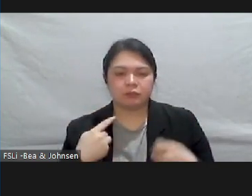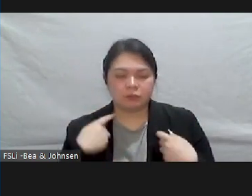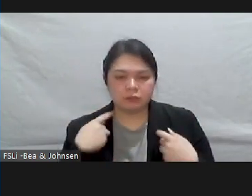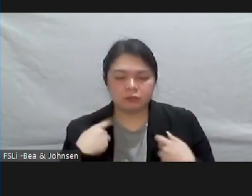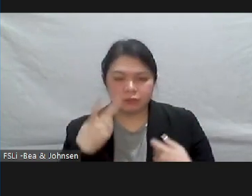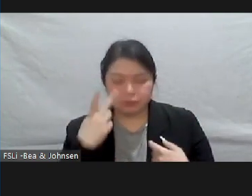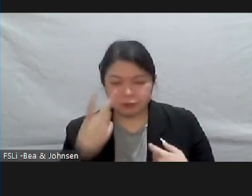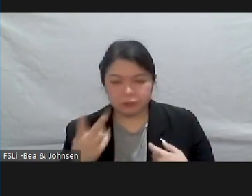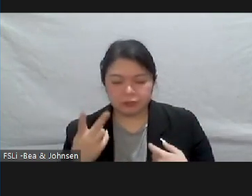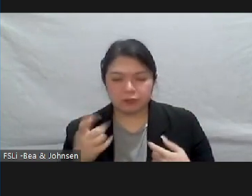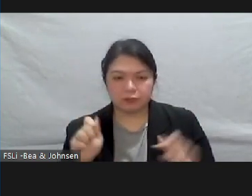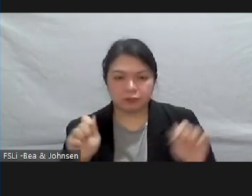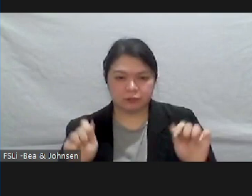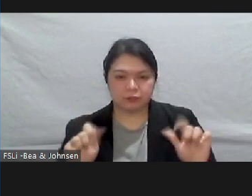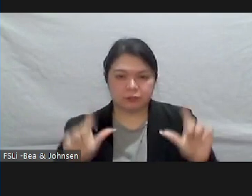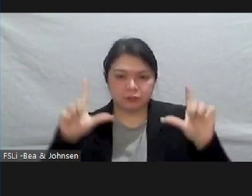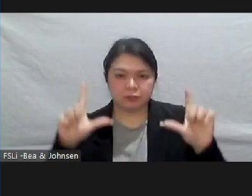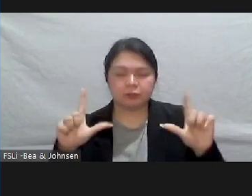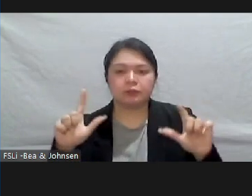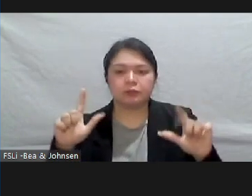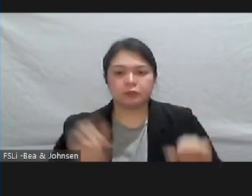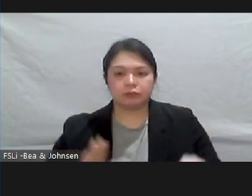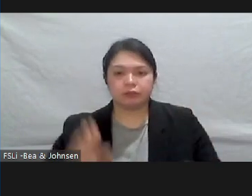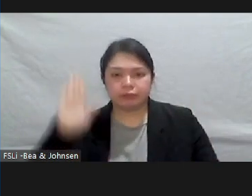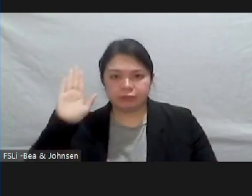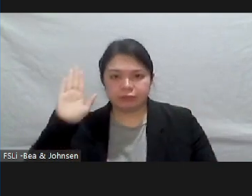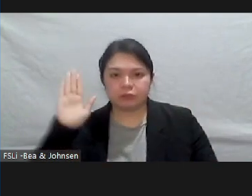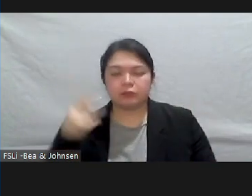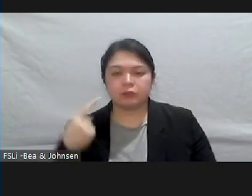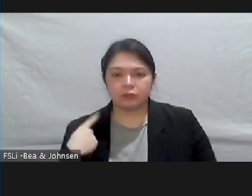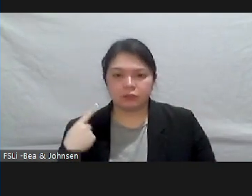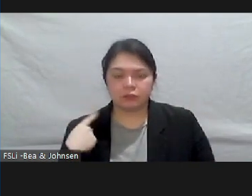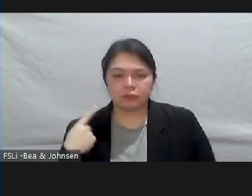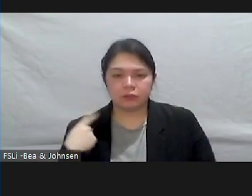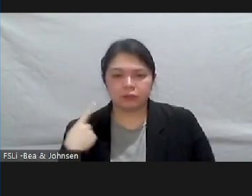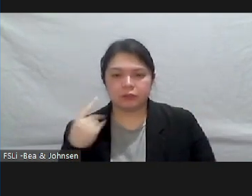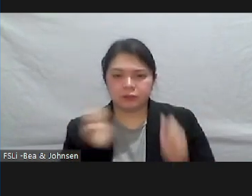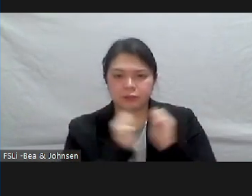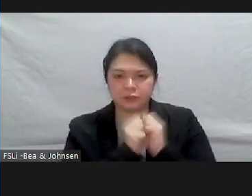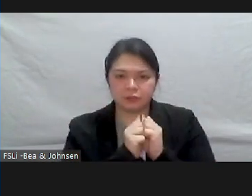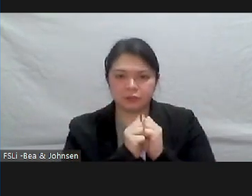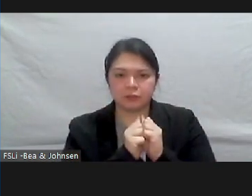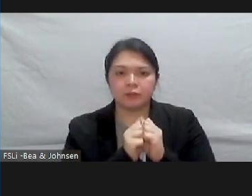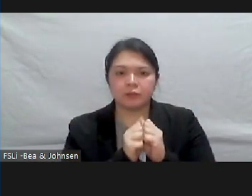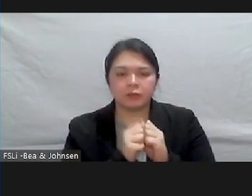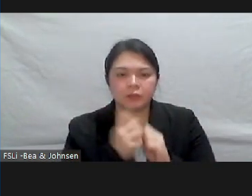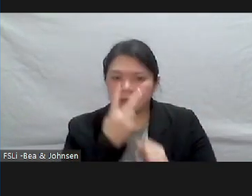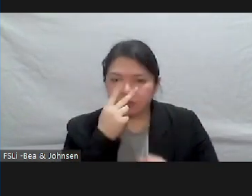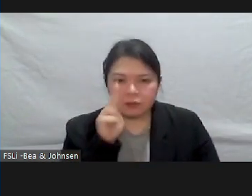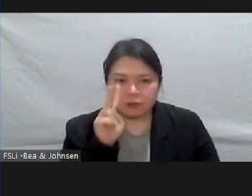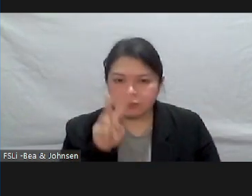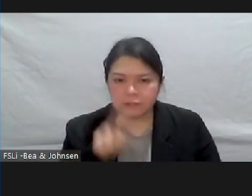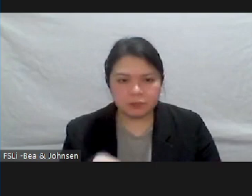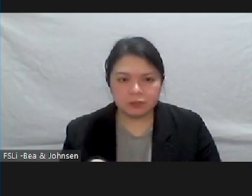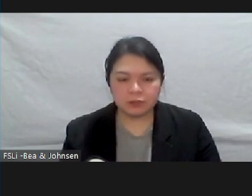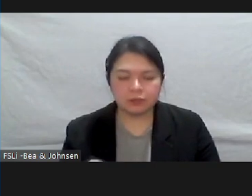dito sa screen, patulong na lang sa iba pa nating mga kasama, no, kung hindi ko makita, no,